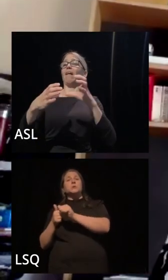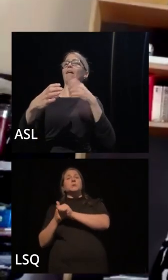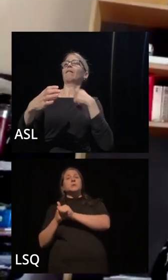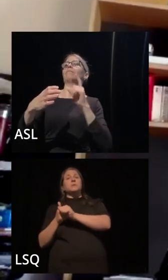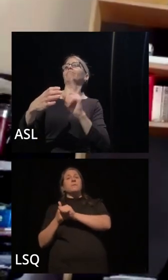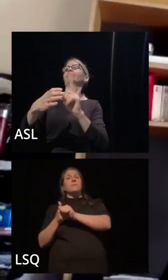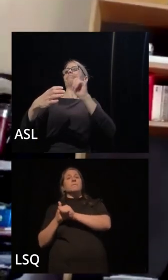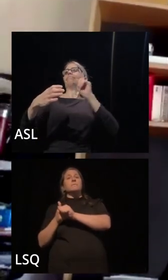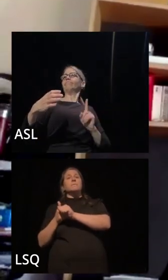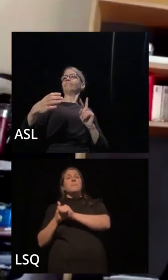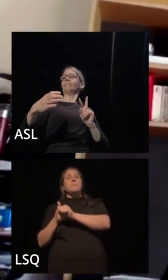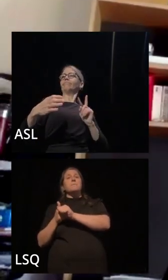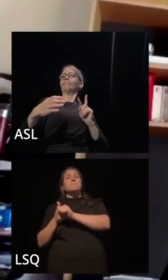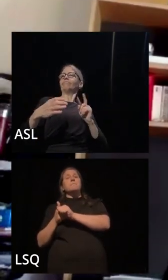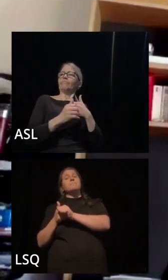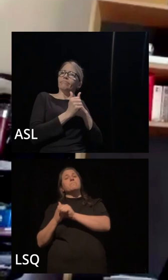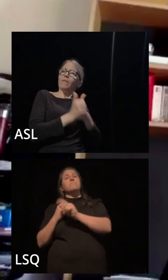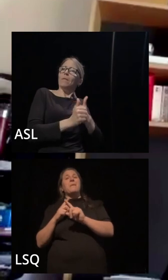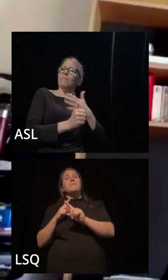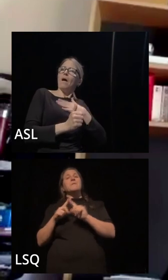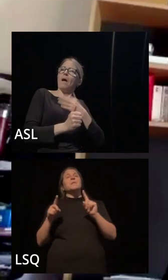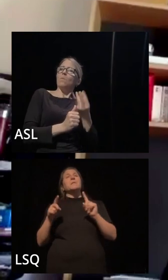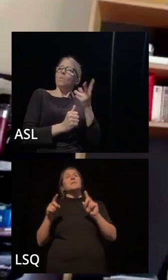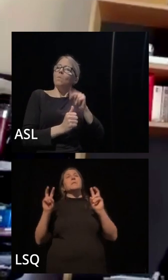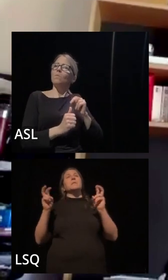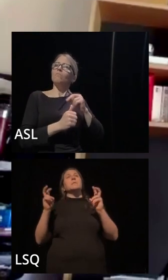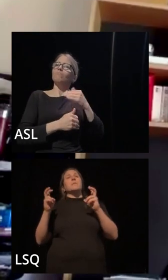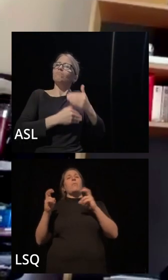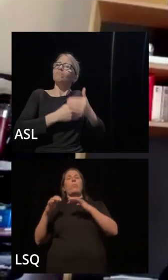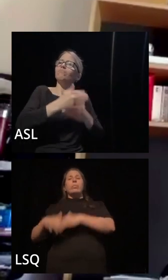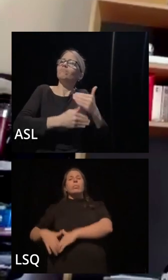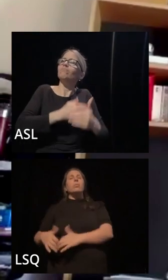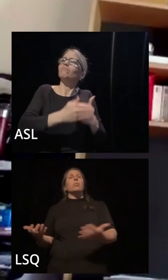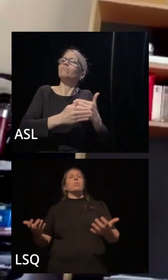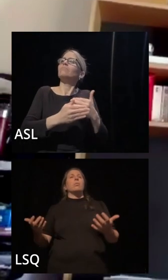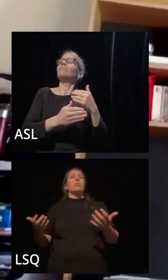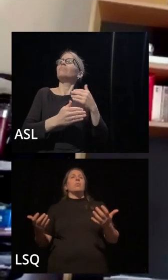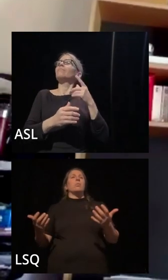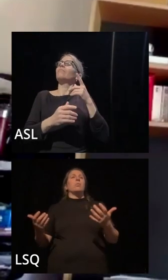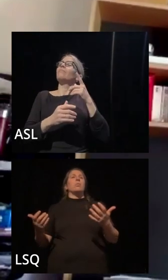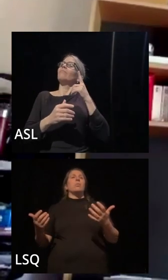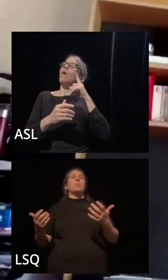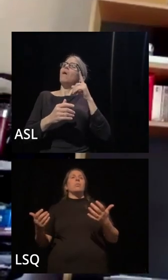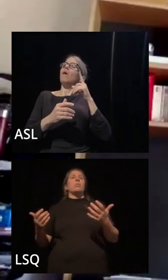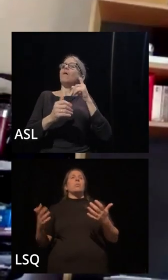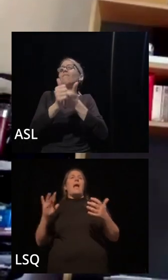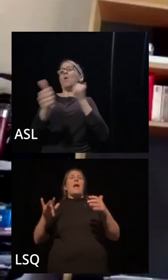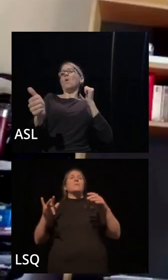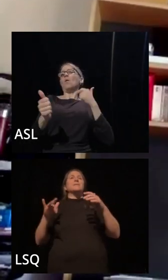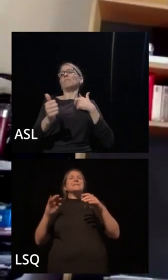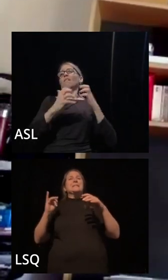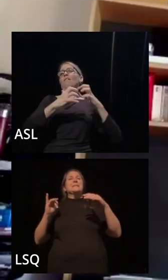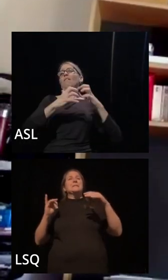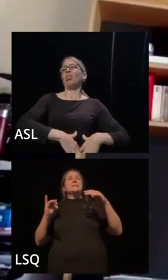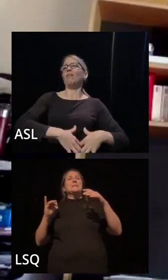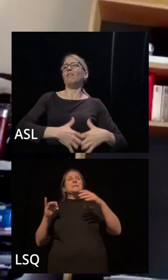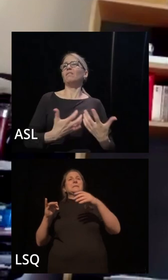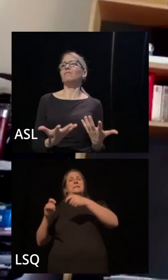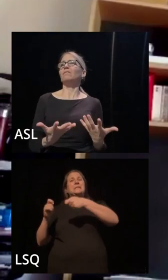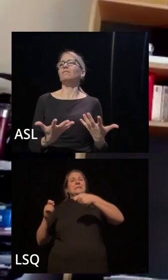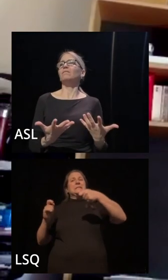ne soit pas effondrée parce qu'il se rapprocherait trop du centre et serait absorbé par le